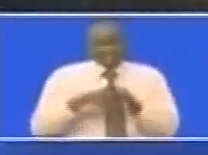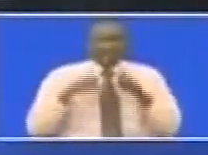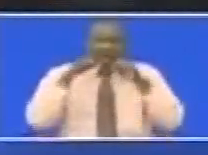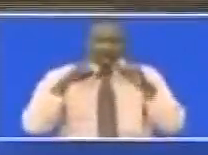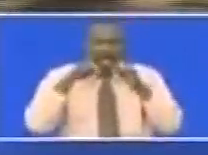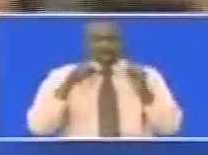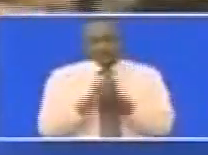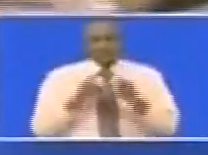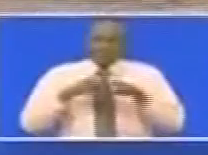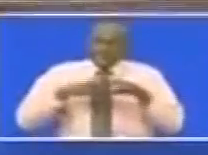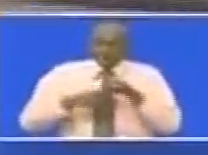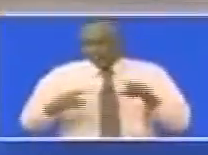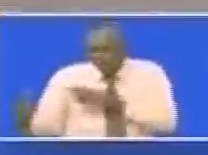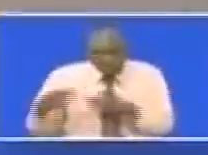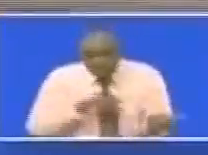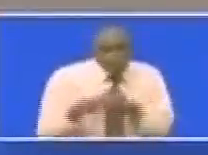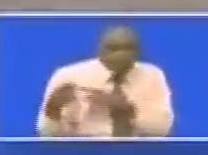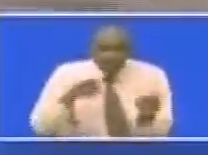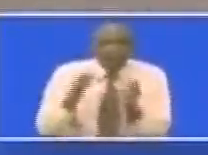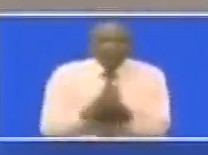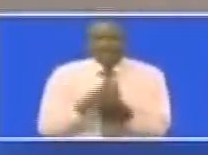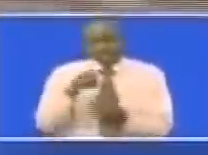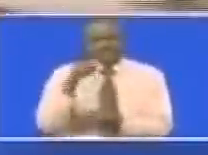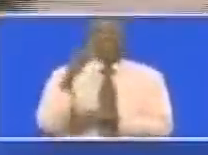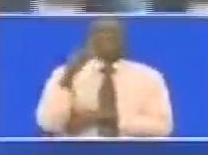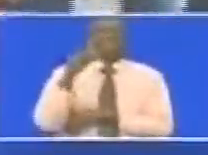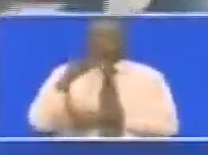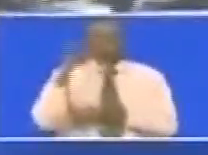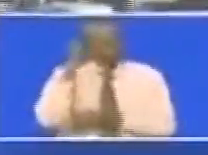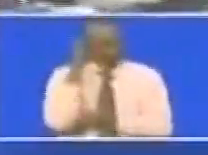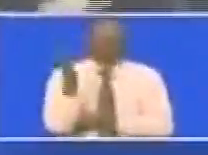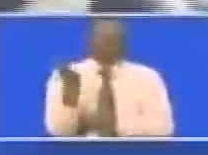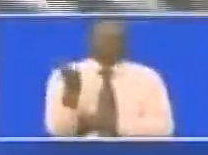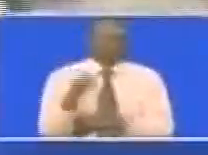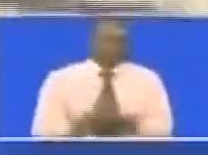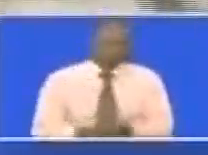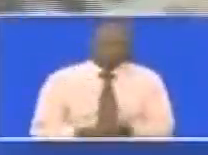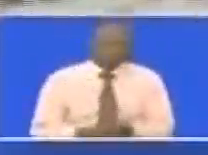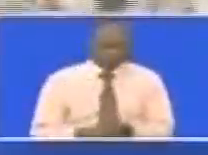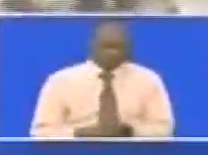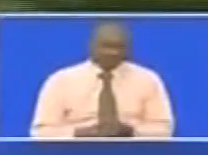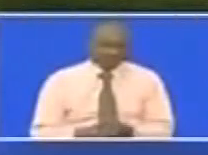kati ya polisi na wanagenzi wa chuo kikuu cha masomo anuwai Mombasa.